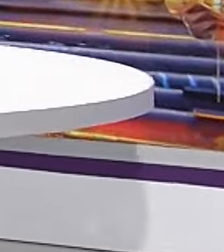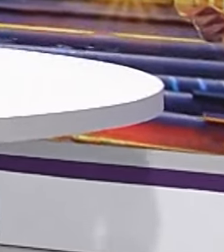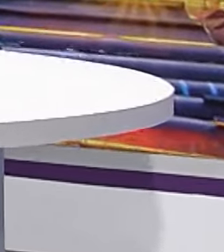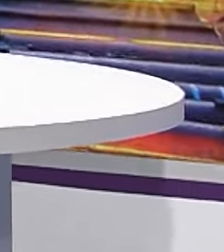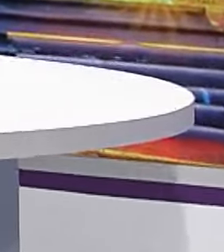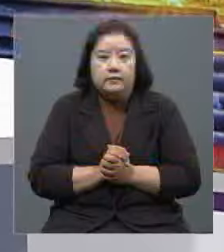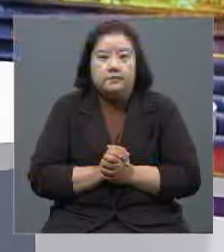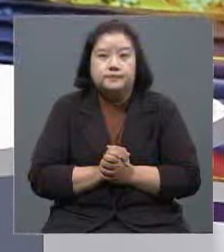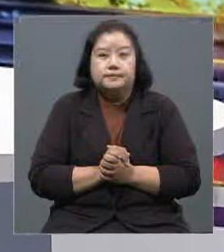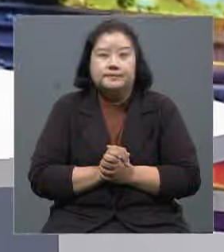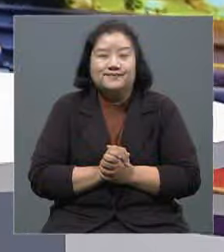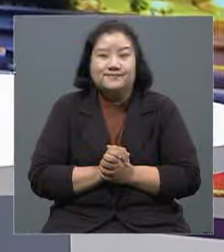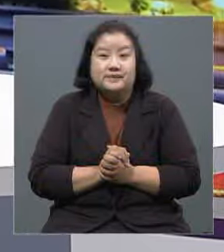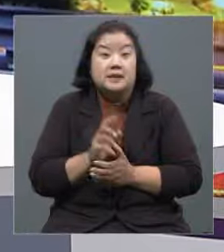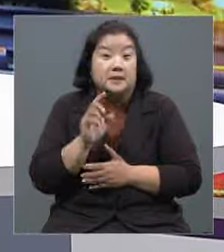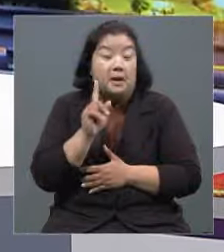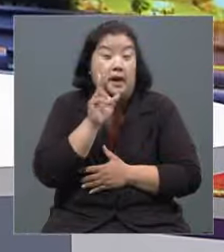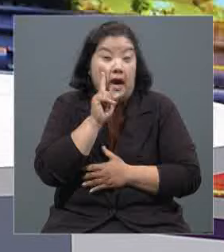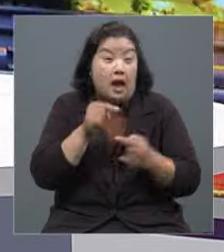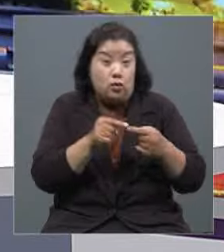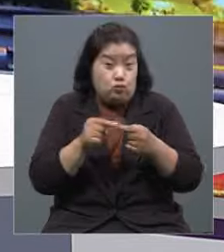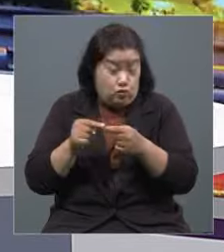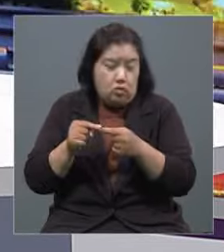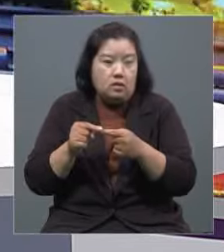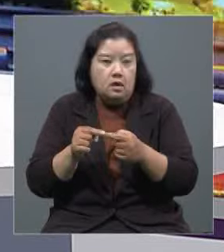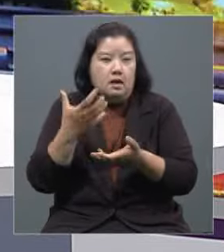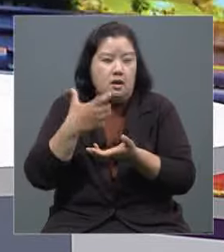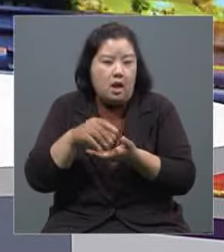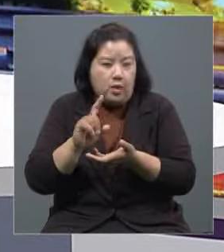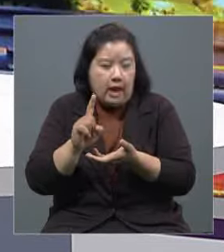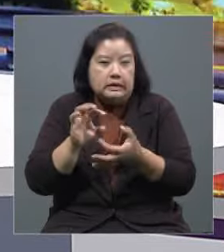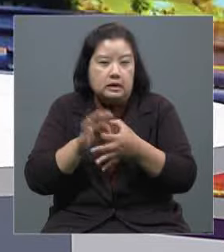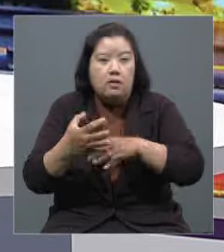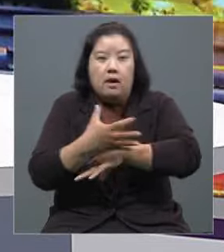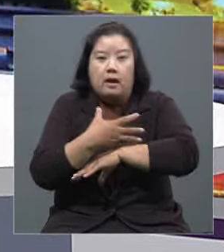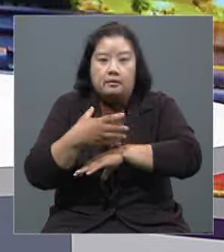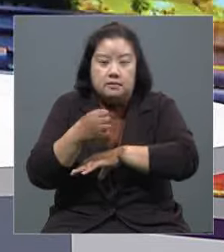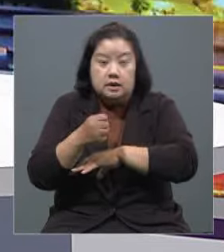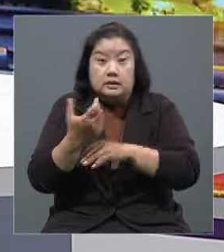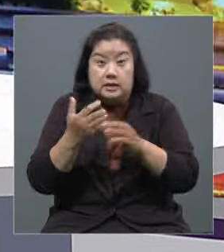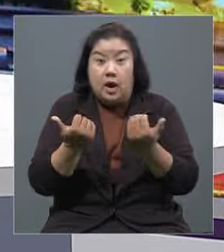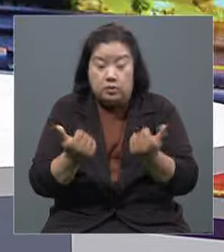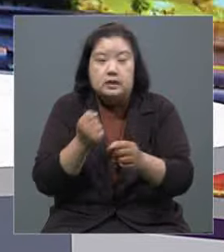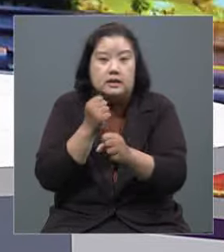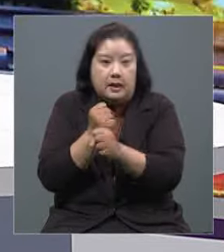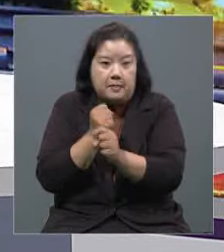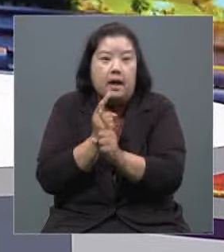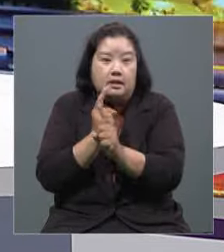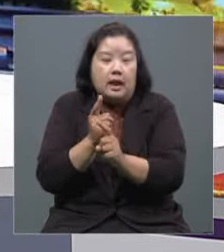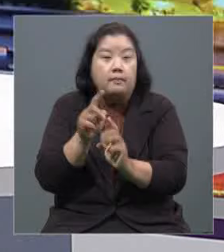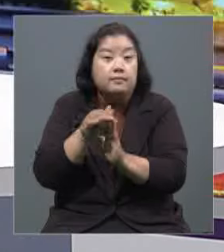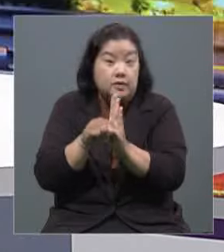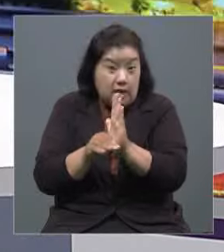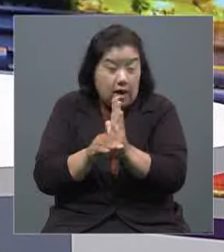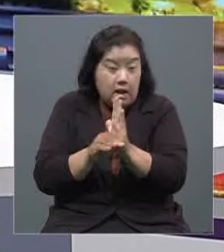กลับมาติดตามข่าวค่ำ NBT กันต่อนะคะช่วงนี้มาดูความเคลื่อนไหวทางการเมืองรวมถึงการเดินหน้าทำงานตามนโยบายต่างๆของรัฐบาลนะคะหนึ่งใน